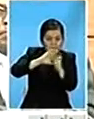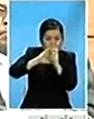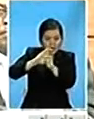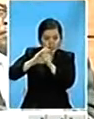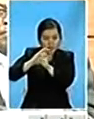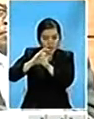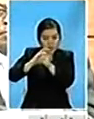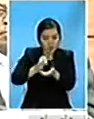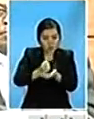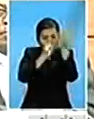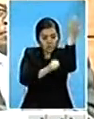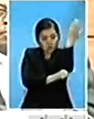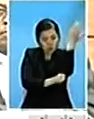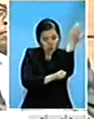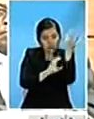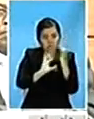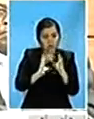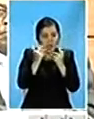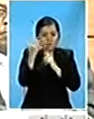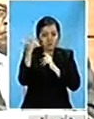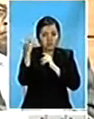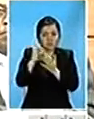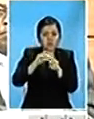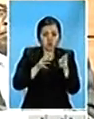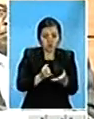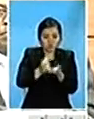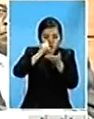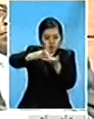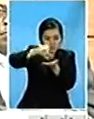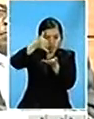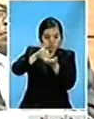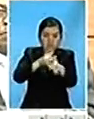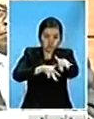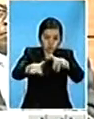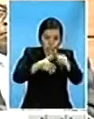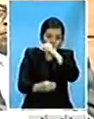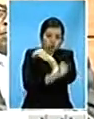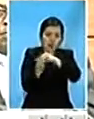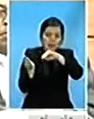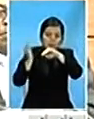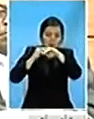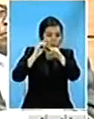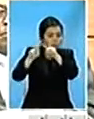ระความยากจนให้กับพี่น้องประชาชนอย่างแท้จริงไม่ได้เพิ่มโอกาสให้กับพี่น้องประชาชนที่